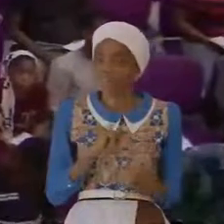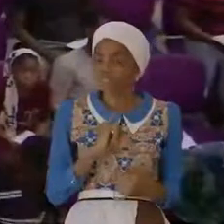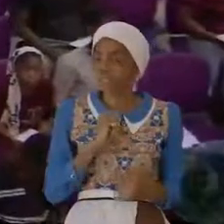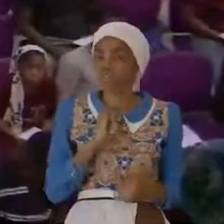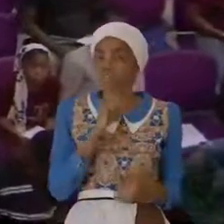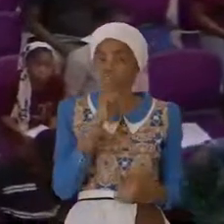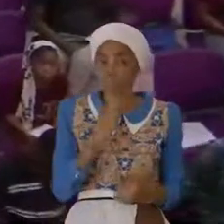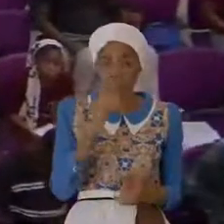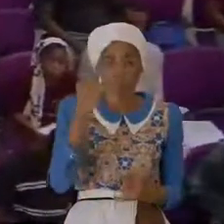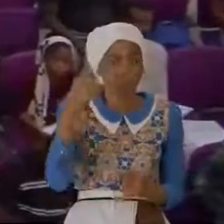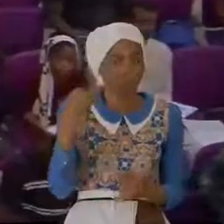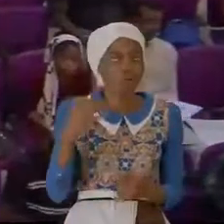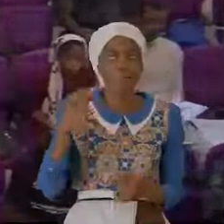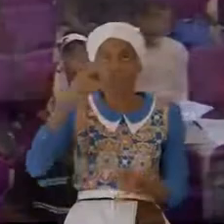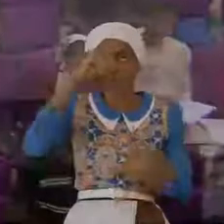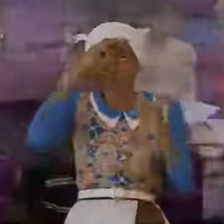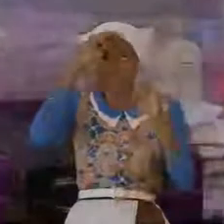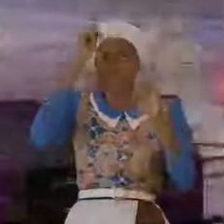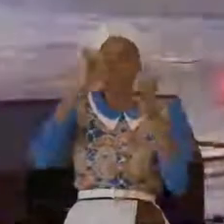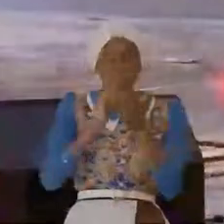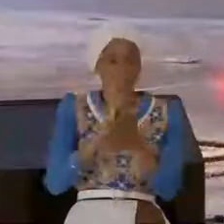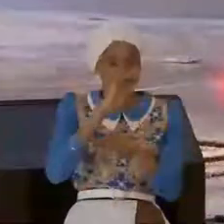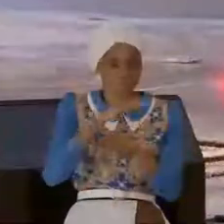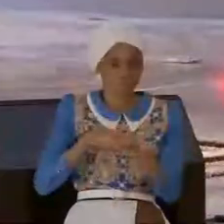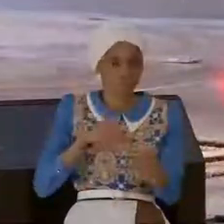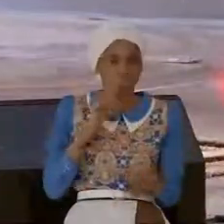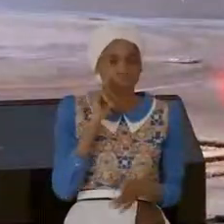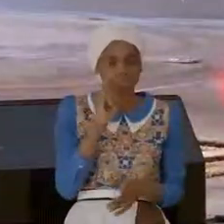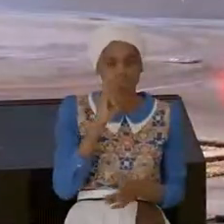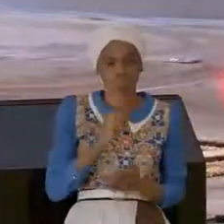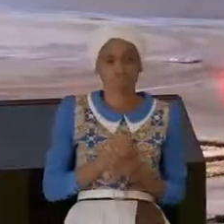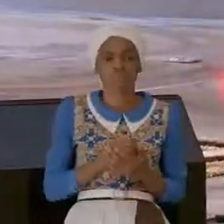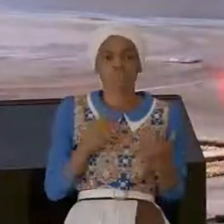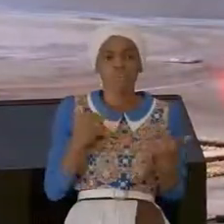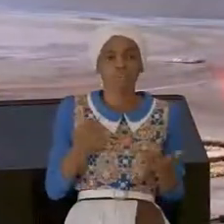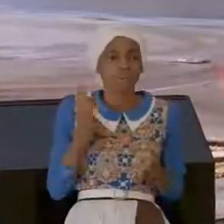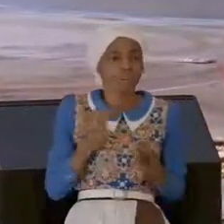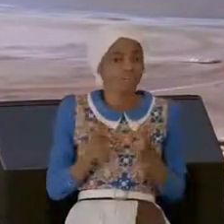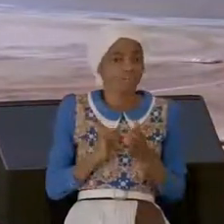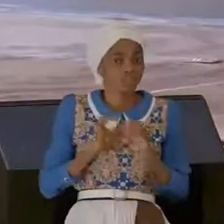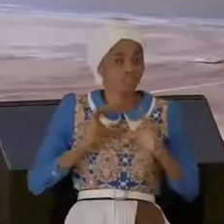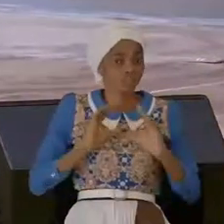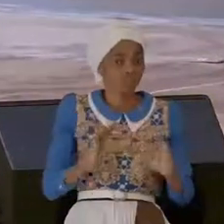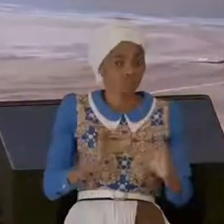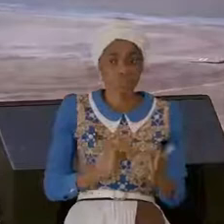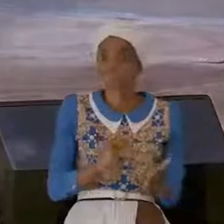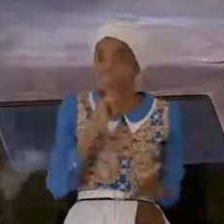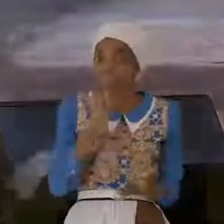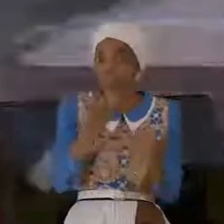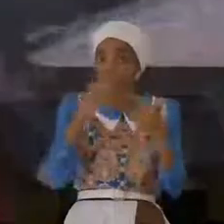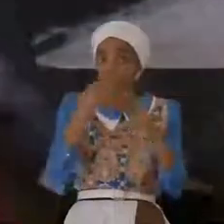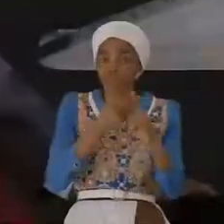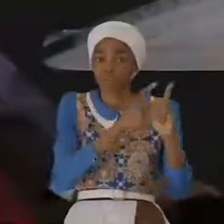ne vient pas de celui qui vous appelle. Maintenant, si l'influence ne provient pas du